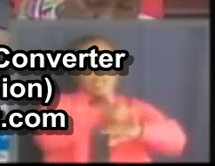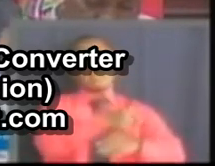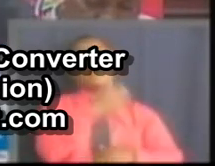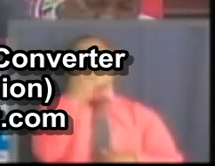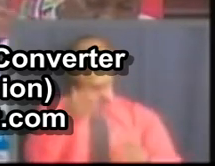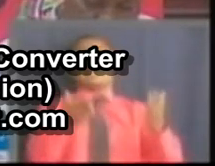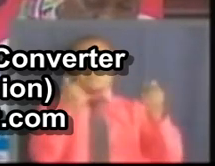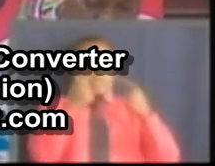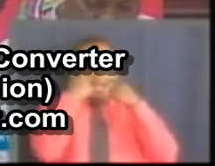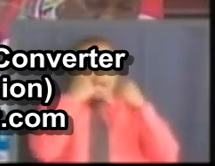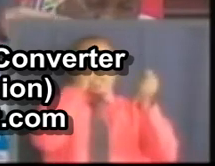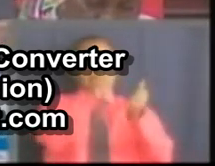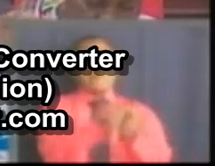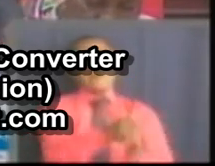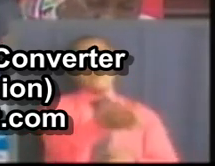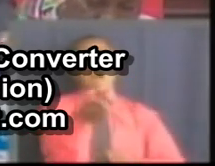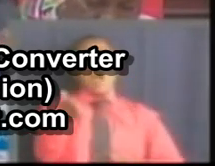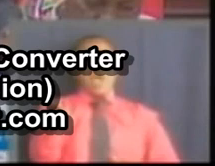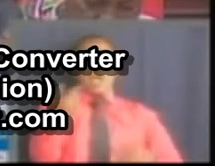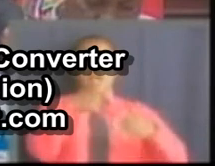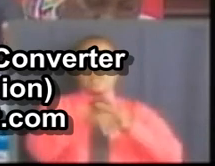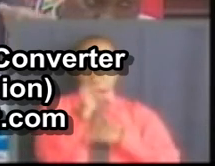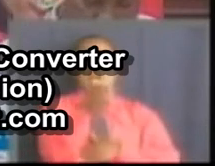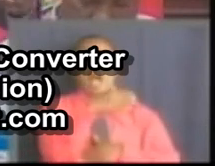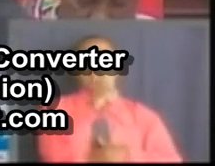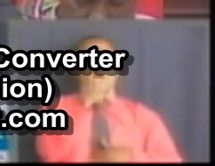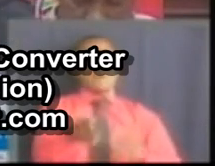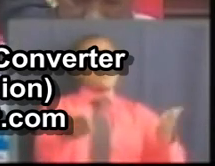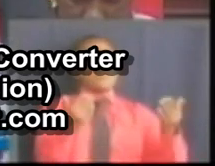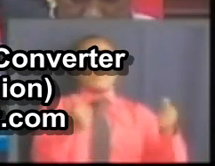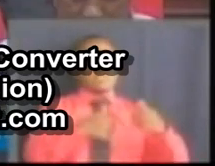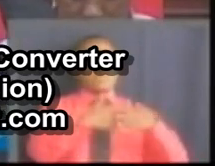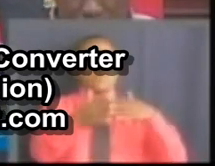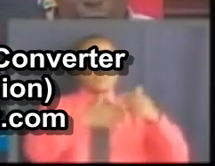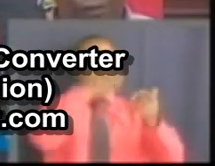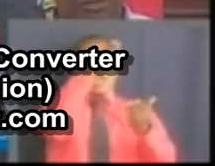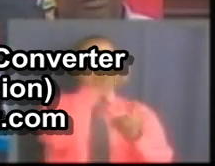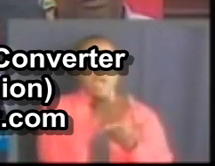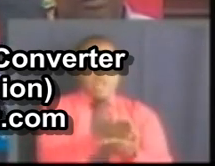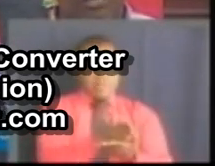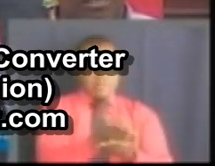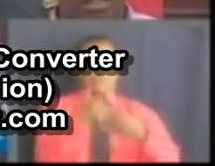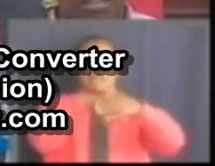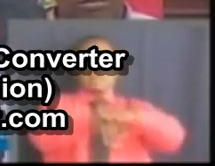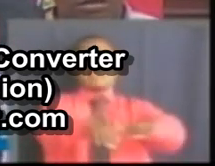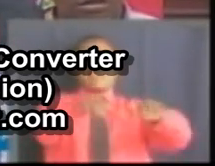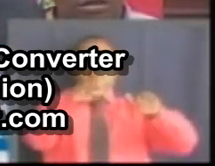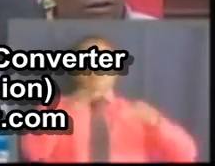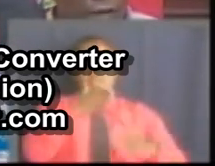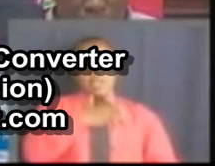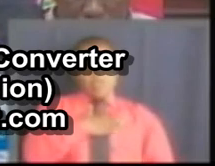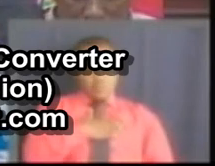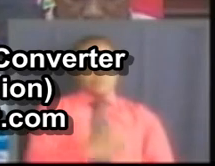ikatazama mambo haya kwa minajili ambayo inawezekana pengine siweze kutenda haki kwa bunge letu.